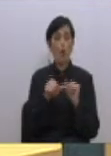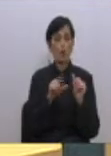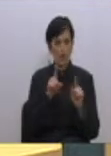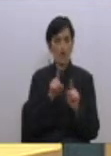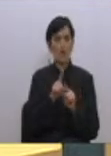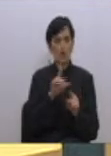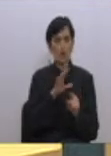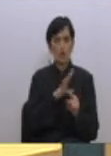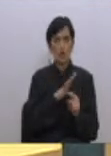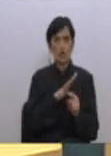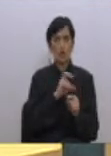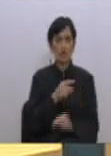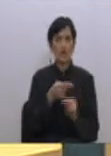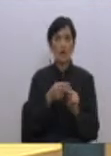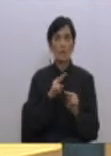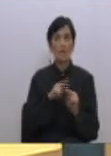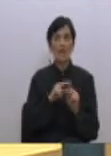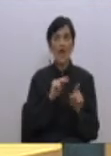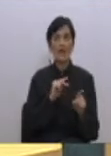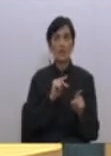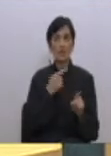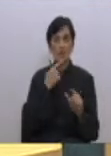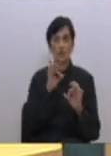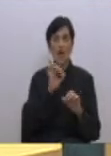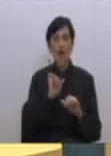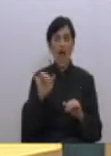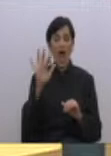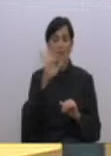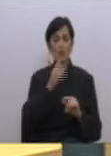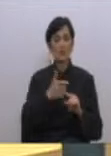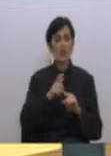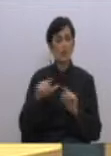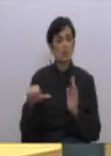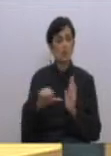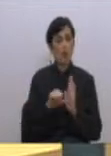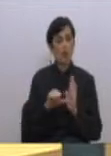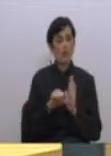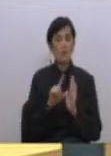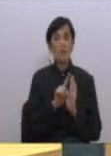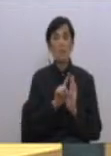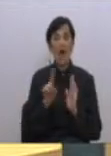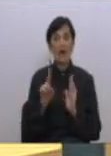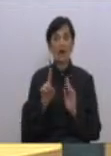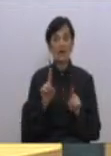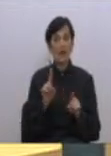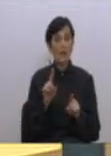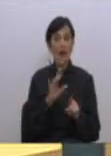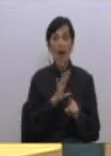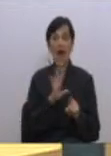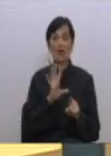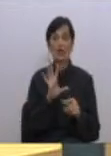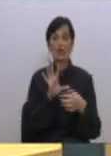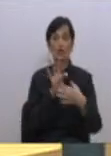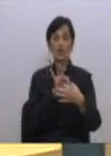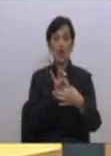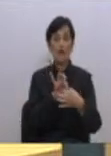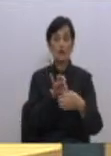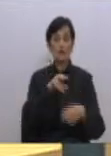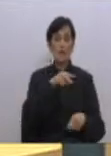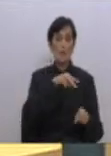იყო 12-ში, 11-ში, როგორც გითხარით, ევროპა ძალიან მოგვეხმარა. Მაგრამ არ იყო კავშირი პარლამენტსა და